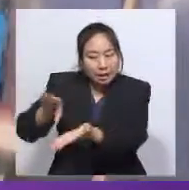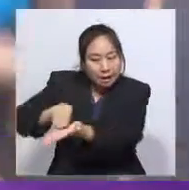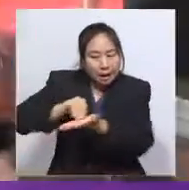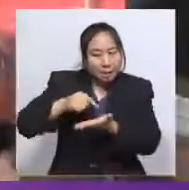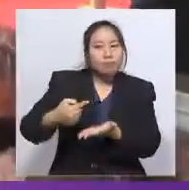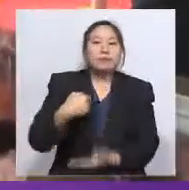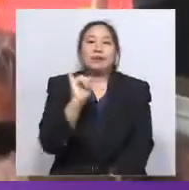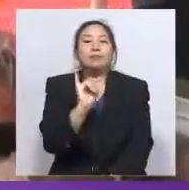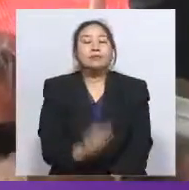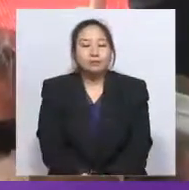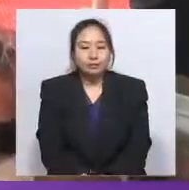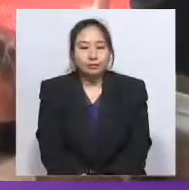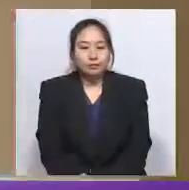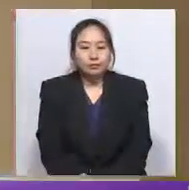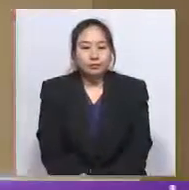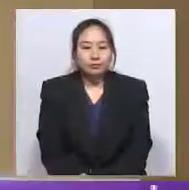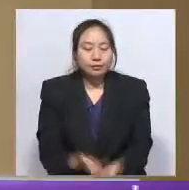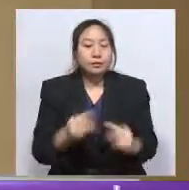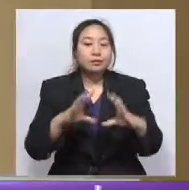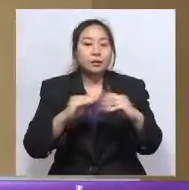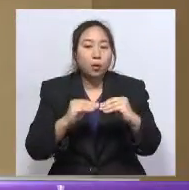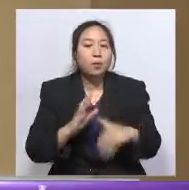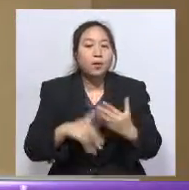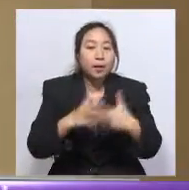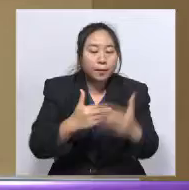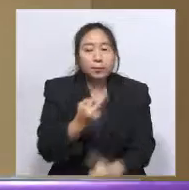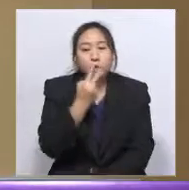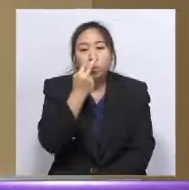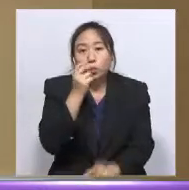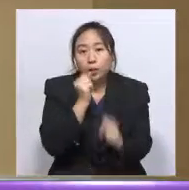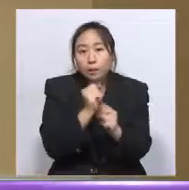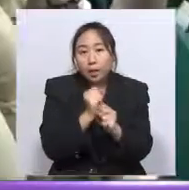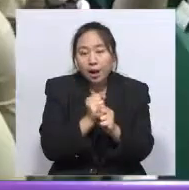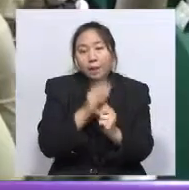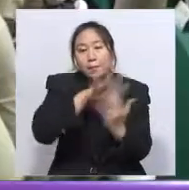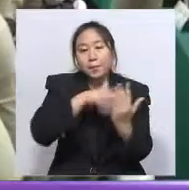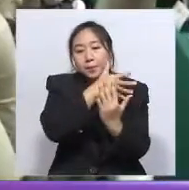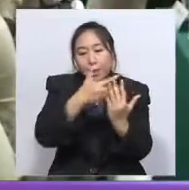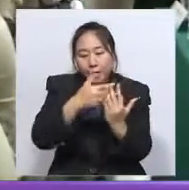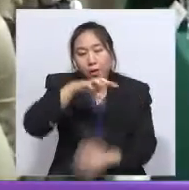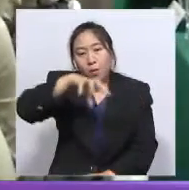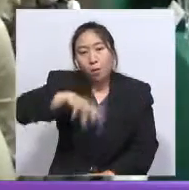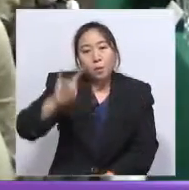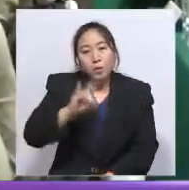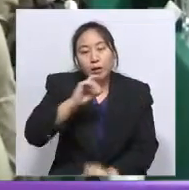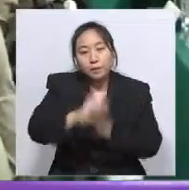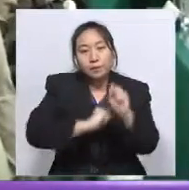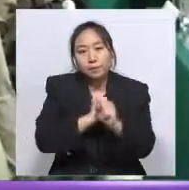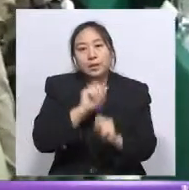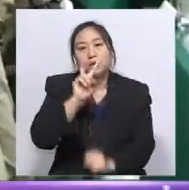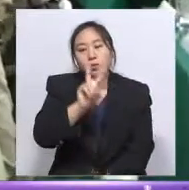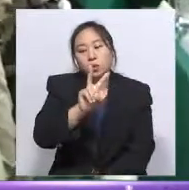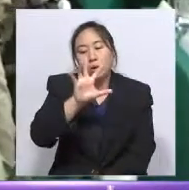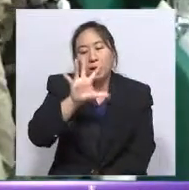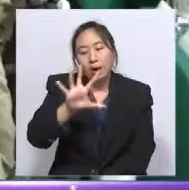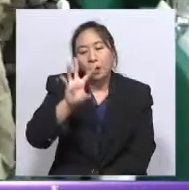ครับ และสำหรับการประชุมขับเคลื่อนและติดตามผลการดำเนินงานตามนโยบายกรมปศุสัตว์ประจำปีงบประม